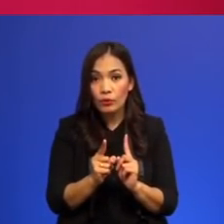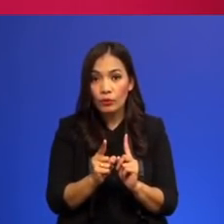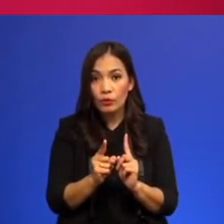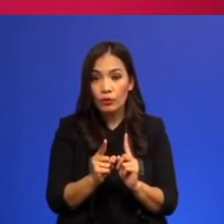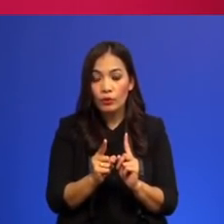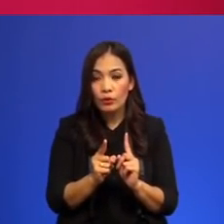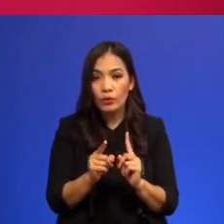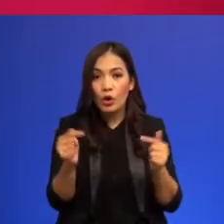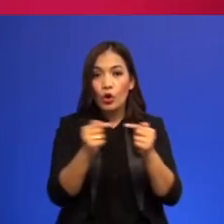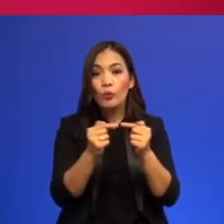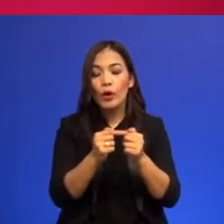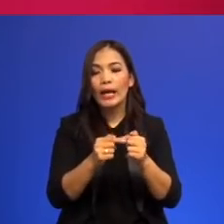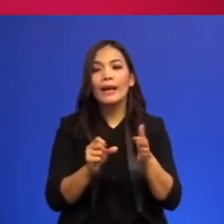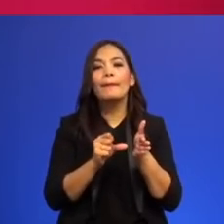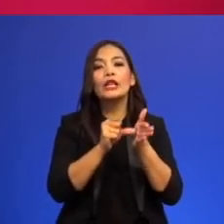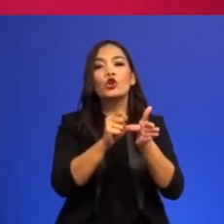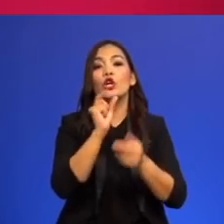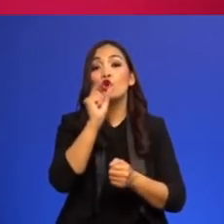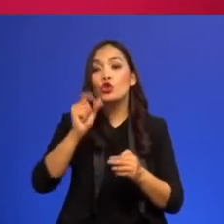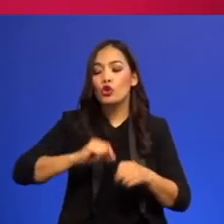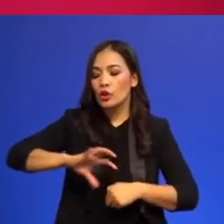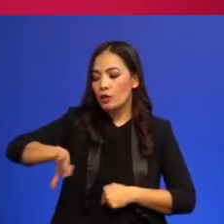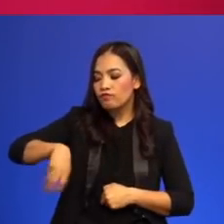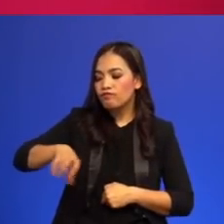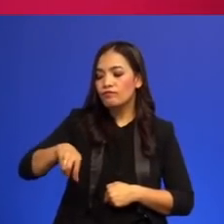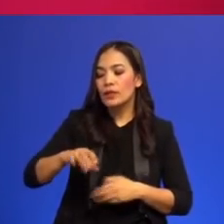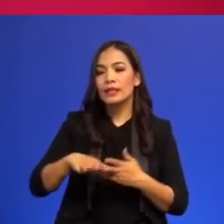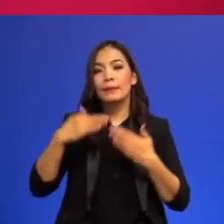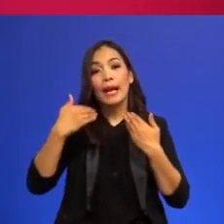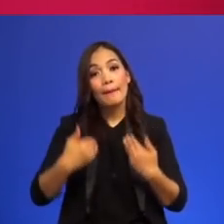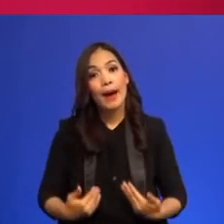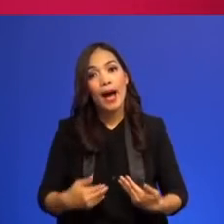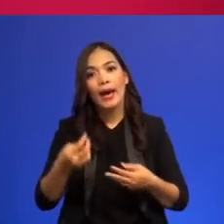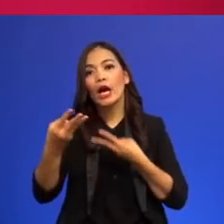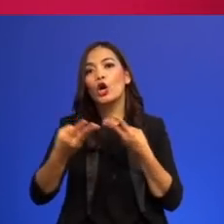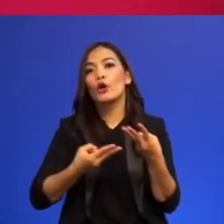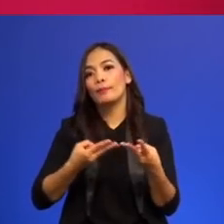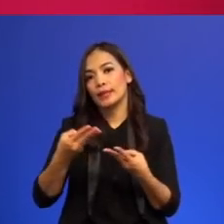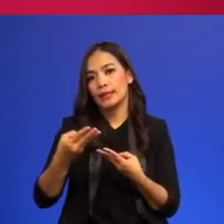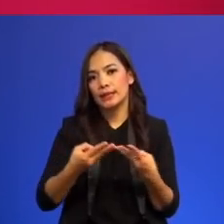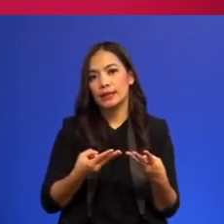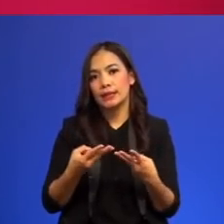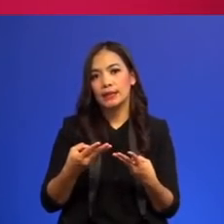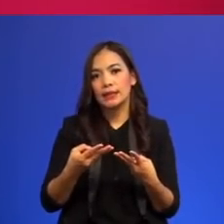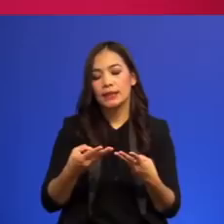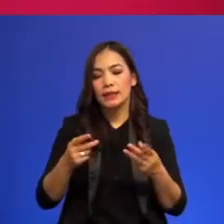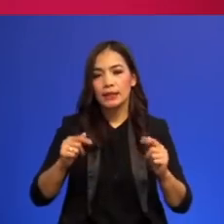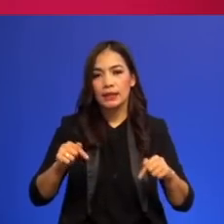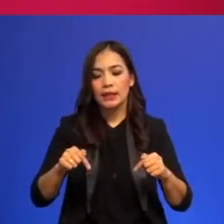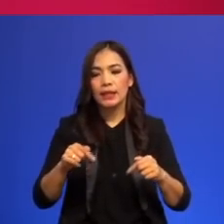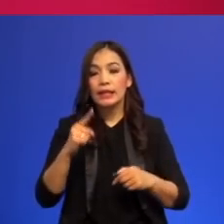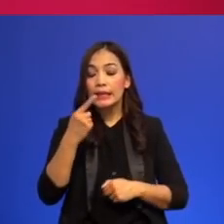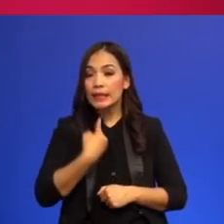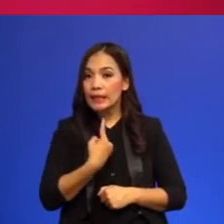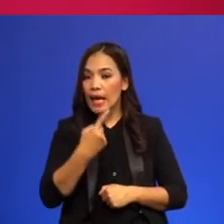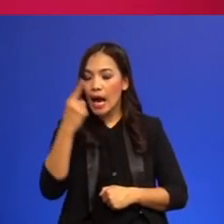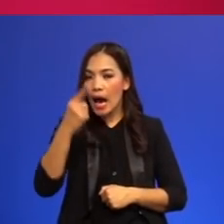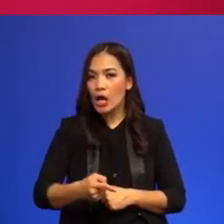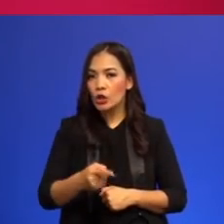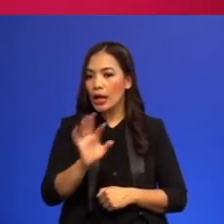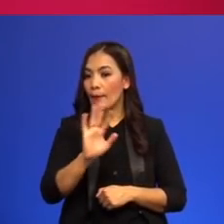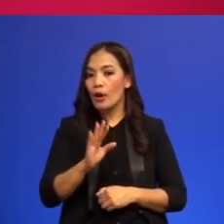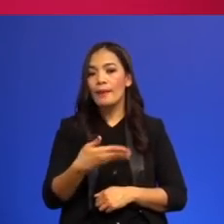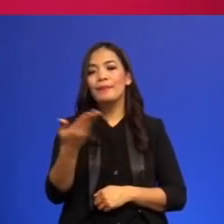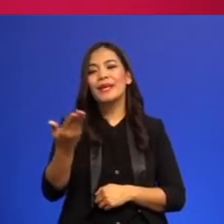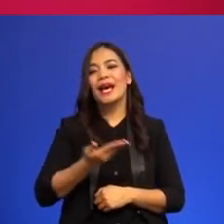Nah terkait dengan bantuan kepada anggota keluarga yang lemah secara finansial, ini juga kita tidak boleh